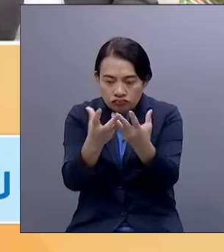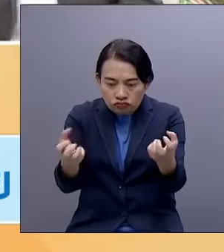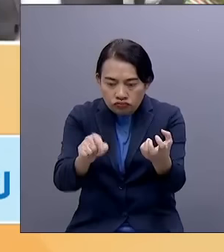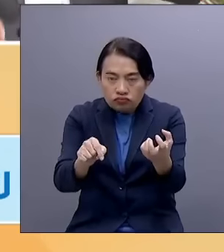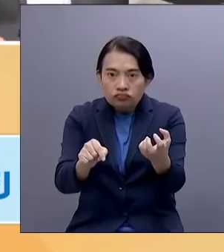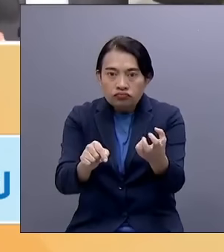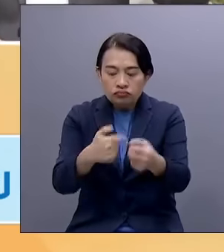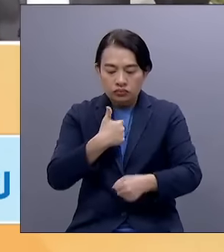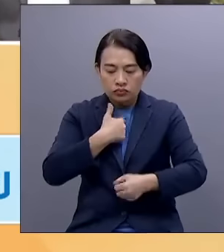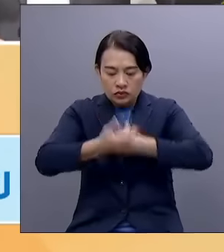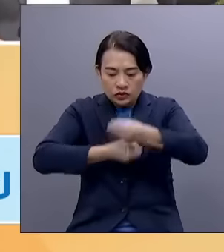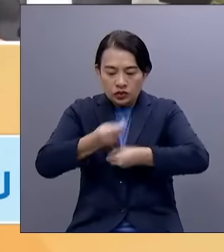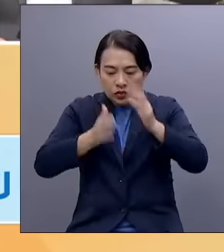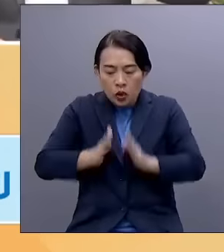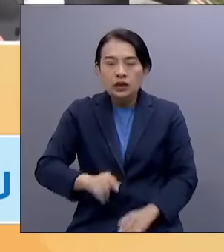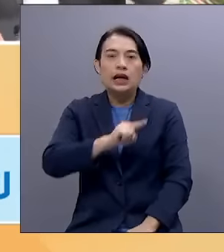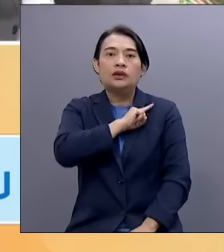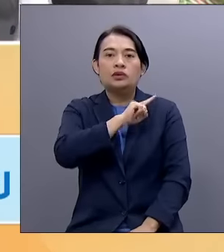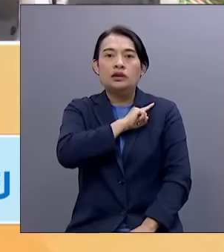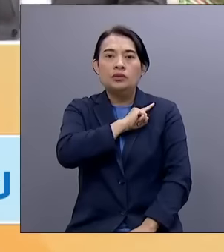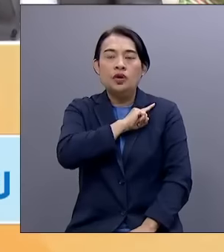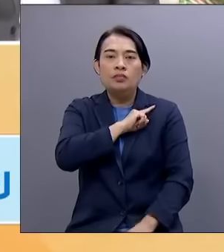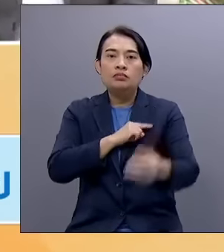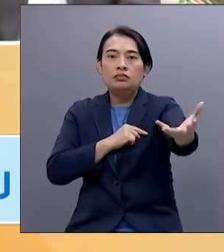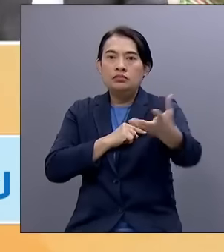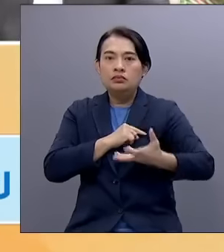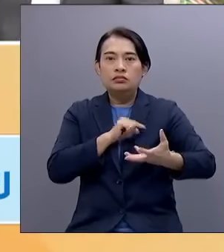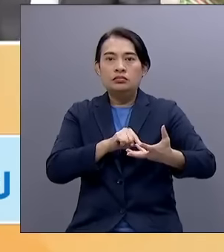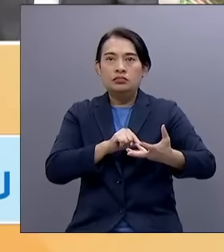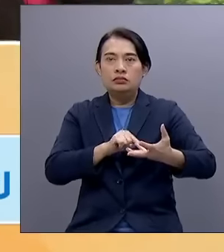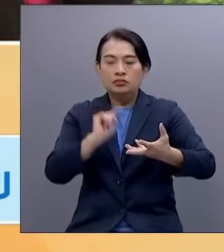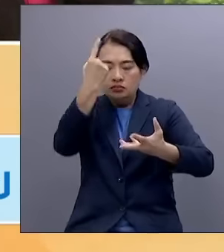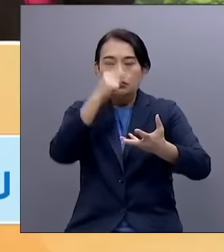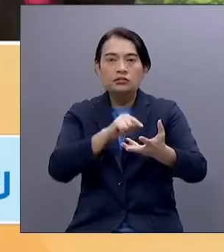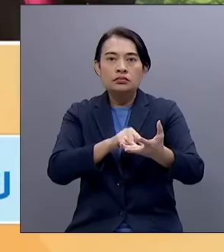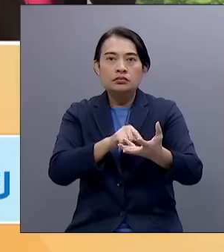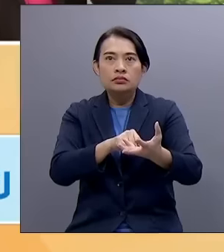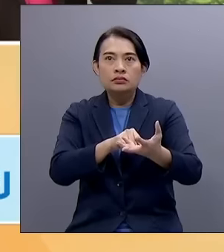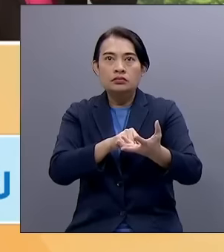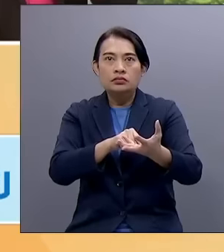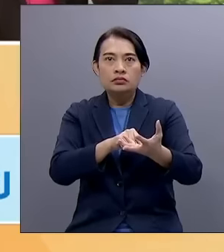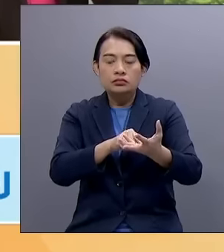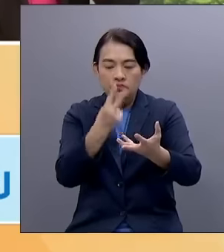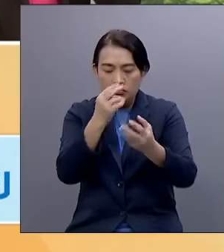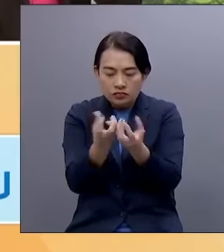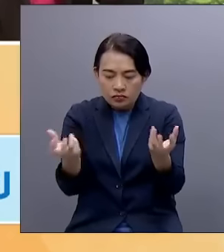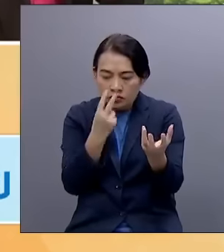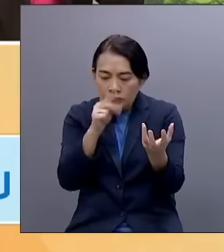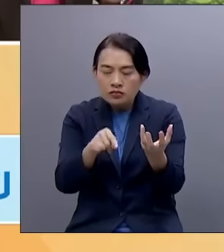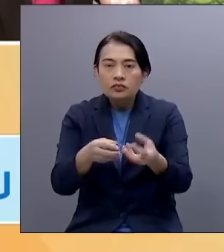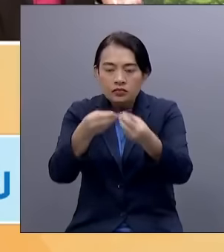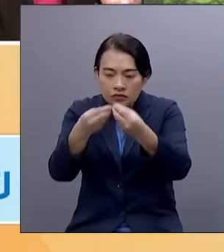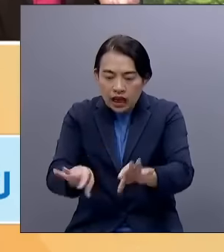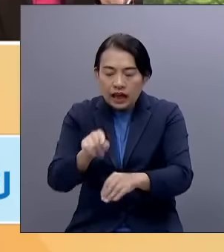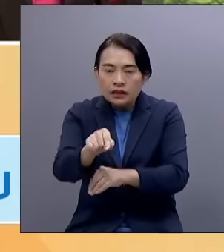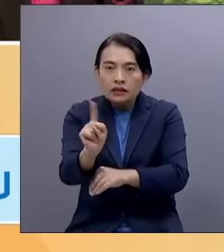ผู้ซื้อผู้ขายผู้ขายก็ต้องรับผิดต้องส่งมาให้เราใหม่อีกชิ้นนึงงั้นแปลว่าอันนี้เข้าใจกันมากขึ้นถ้าเป็นของที่มันสามารถพังหรือว่าแตกขนาด